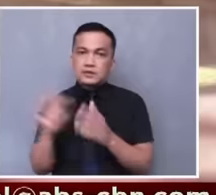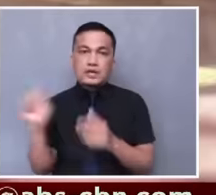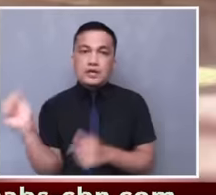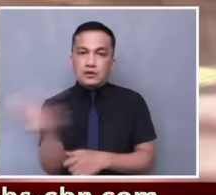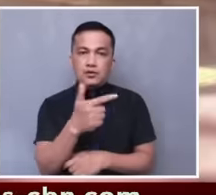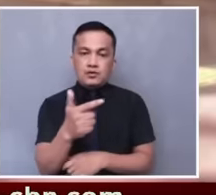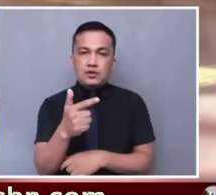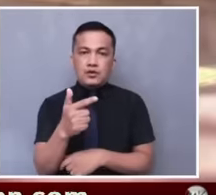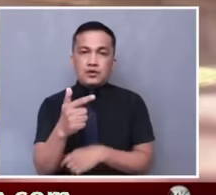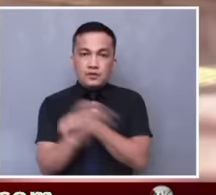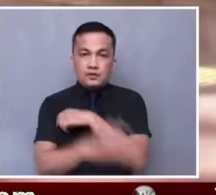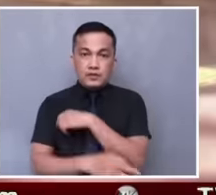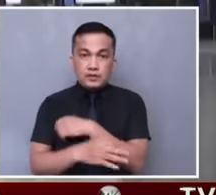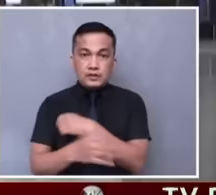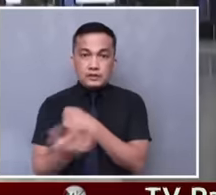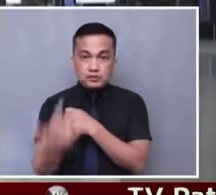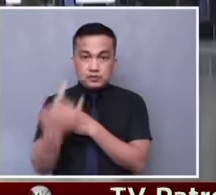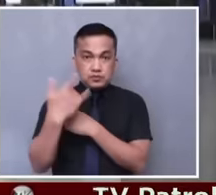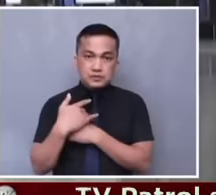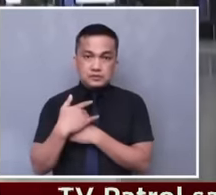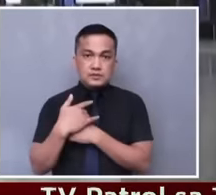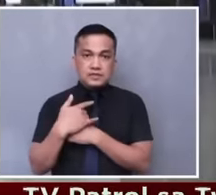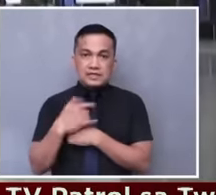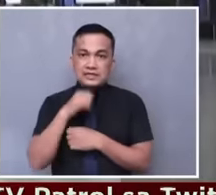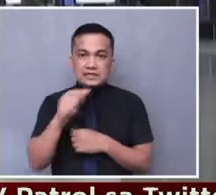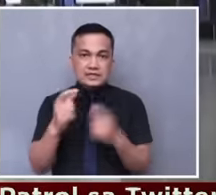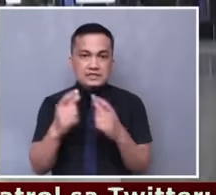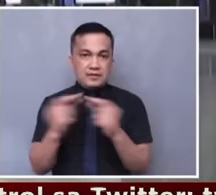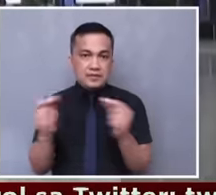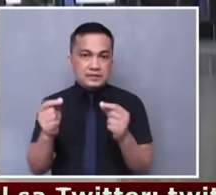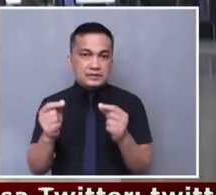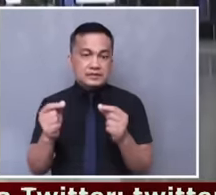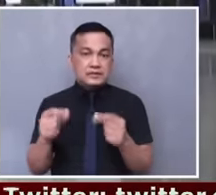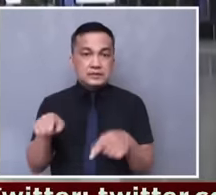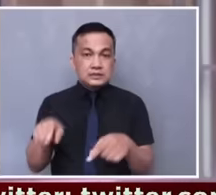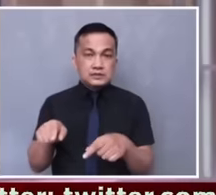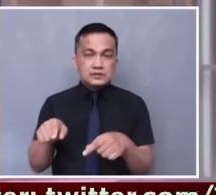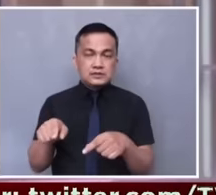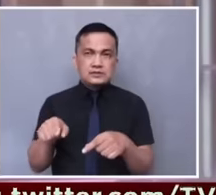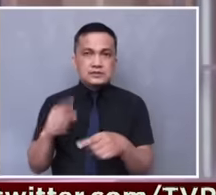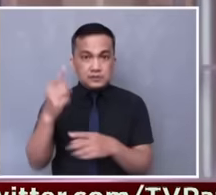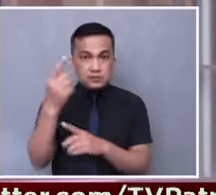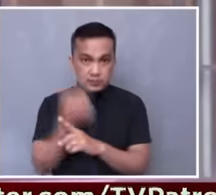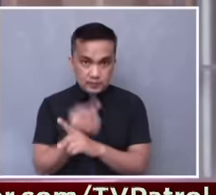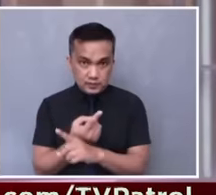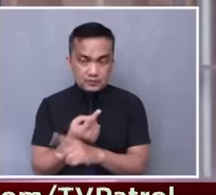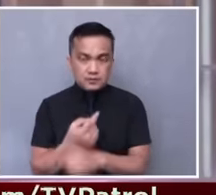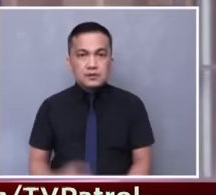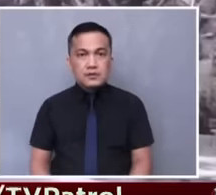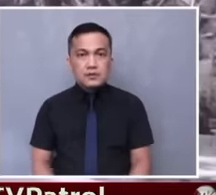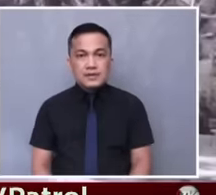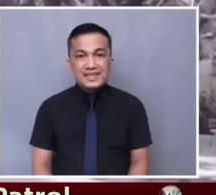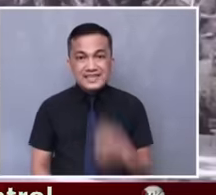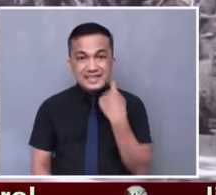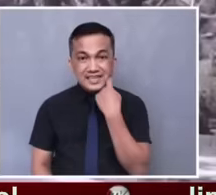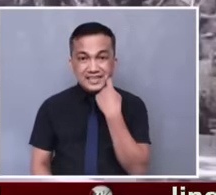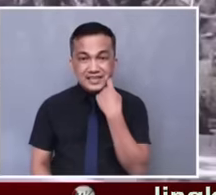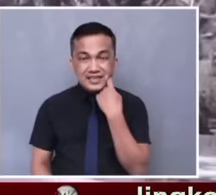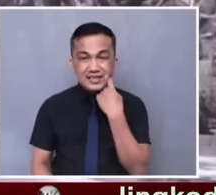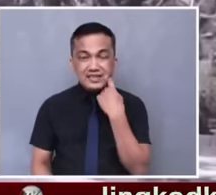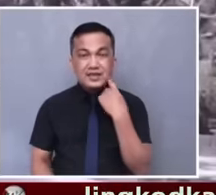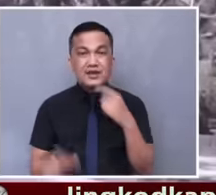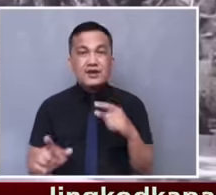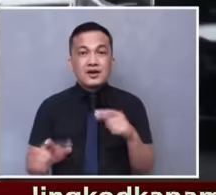foreign travelers at hindi Japanese citizens sa loob ng isang buwan. Kanina sa Kyodo News Agency, sinabi ng